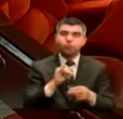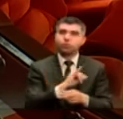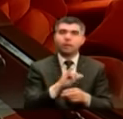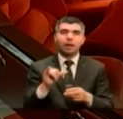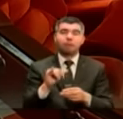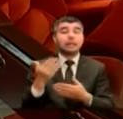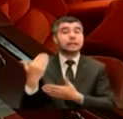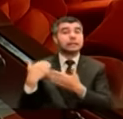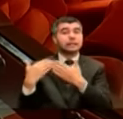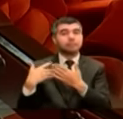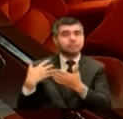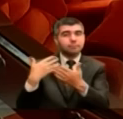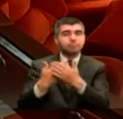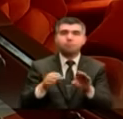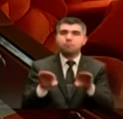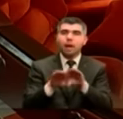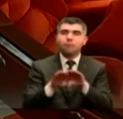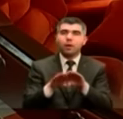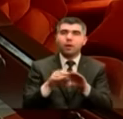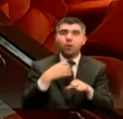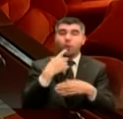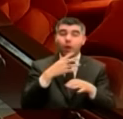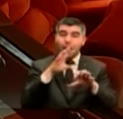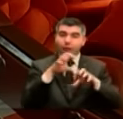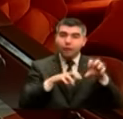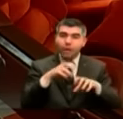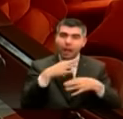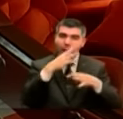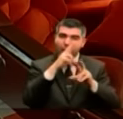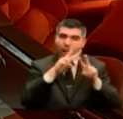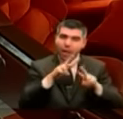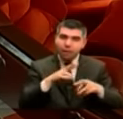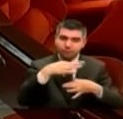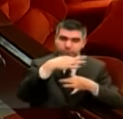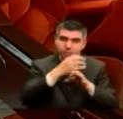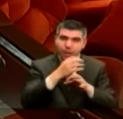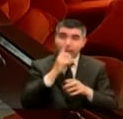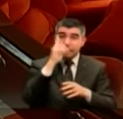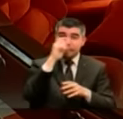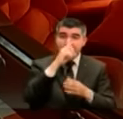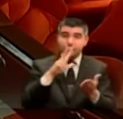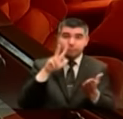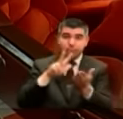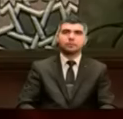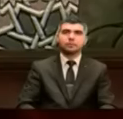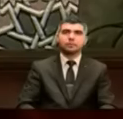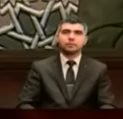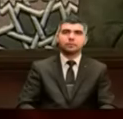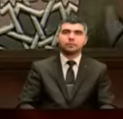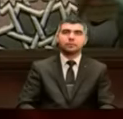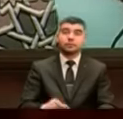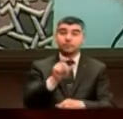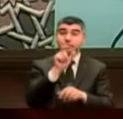سنوات. إذن ما كاين لا غاز صخري ولا استغلال غاز صخري ولا ترخيص للغاز الصخري. سيد